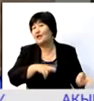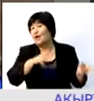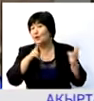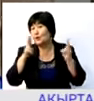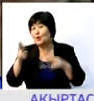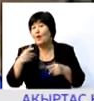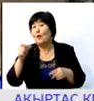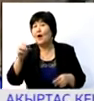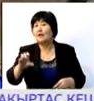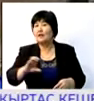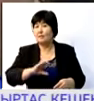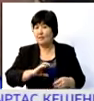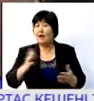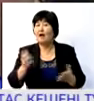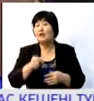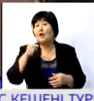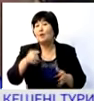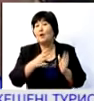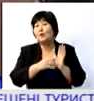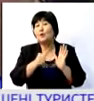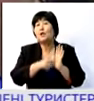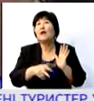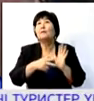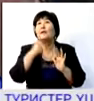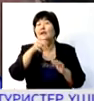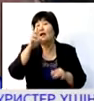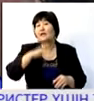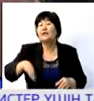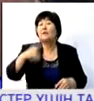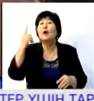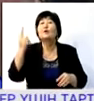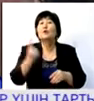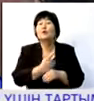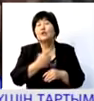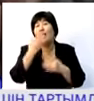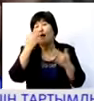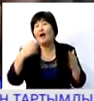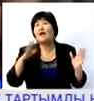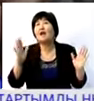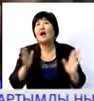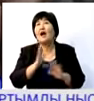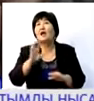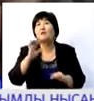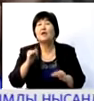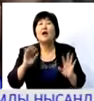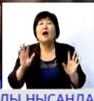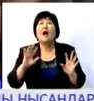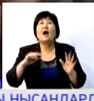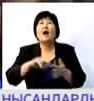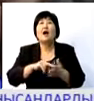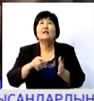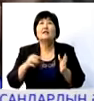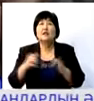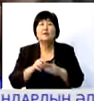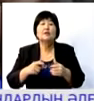Онда алтын медаль иеленіп, 1968 жылы елімізде тұңғыш рет халық ән би ансамблі деген жоғары атаққа